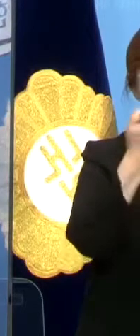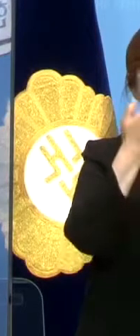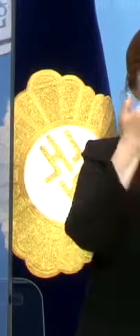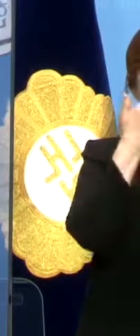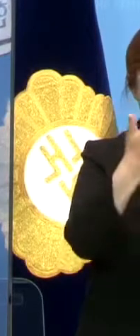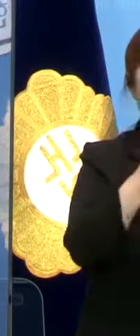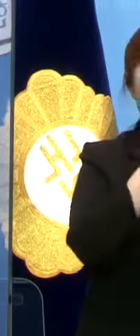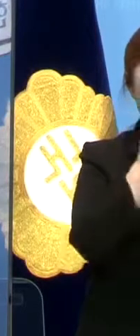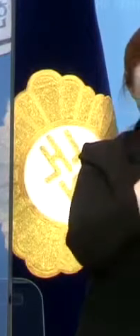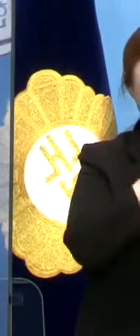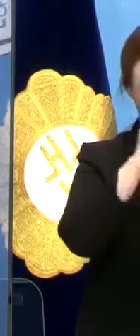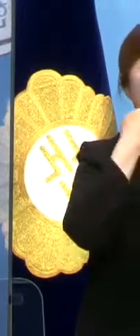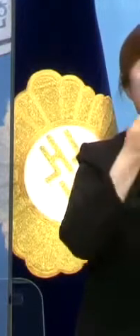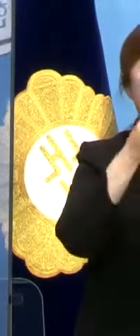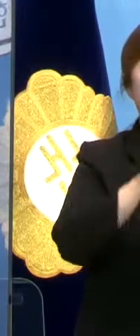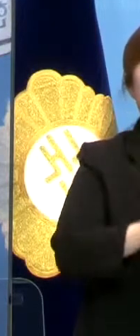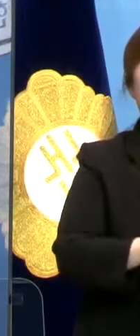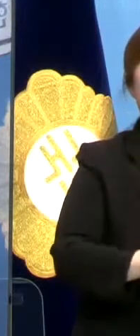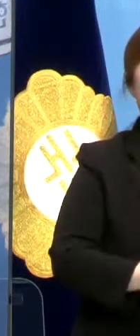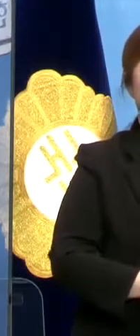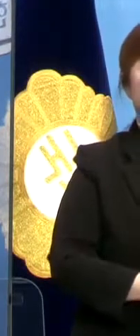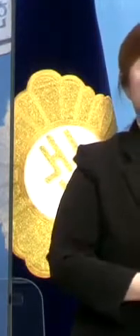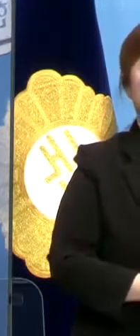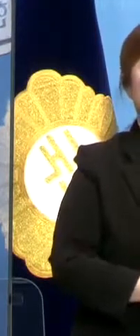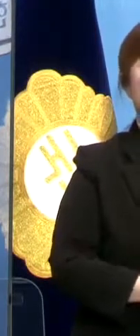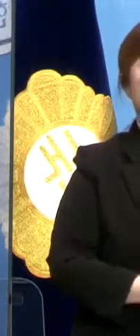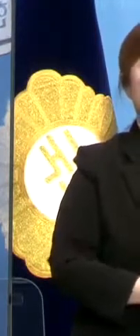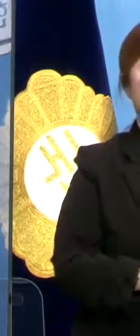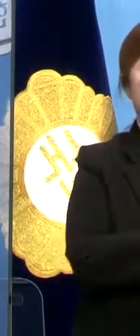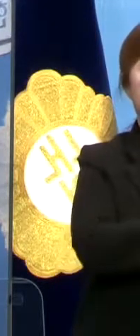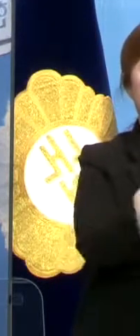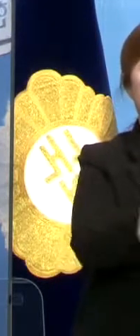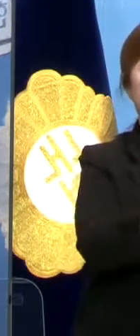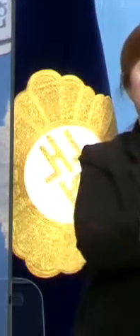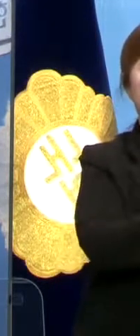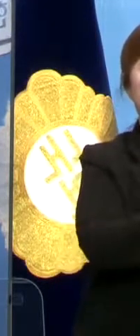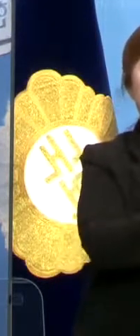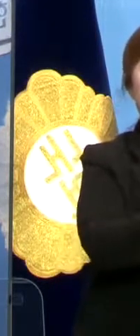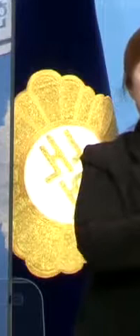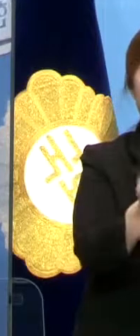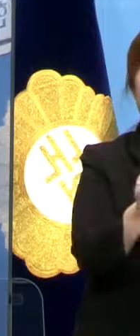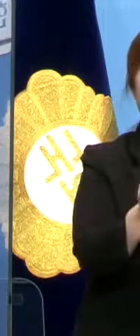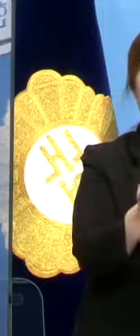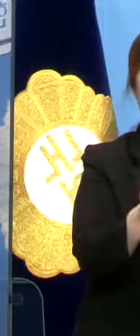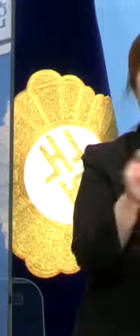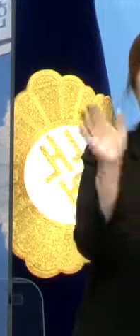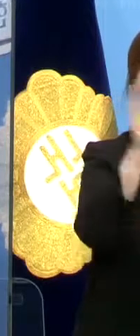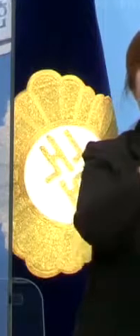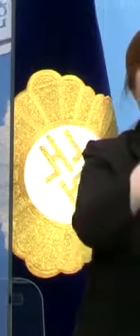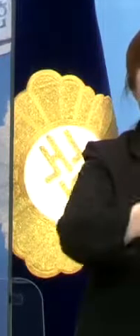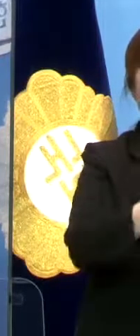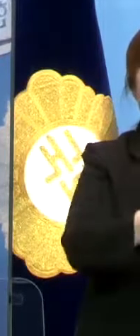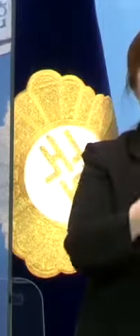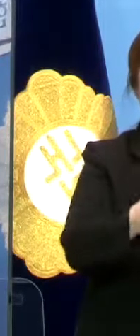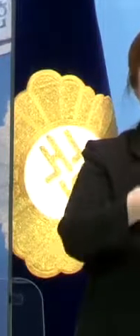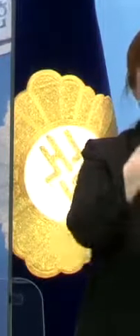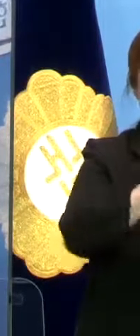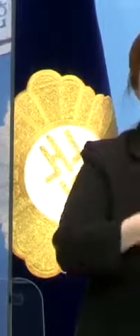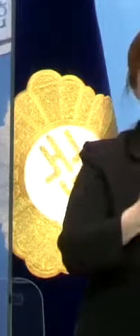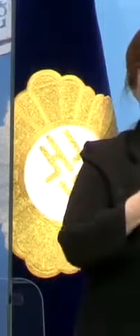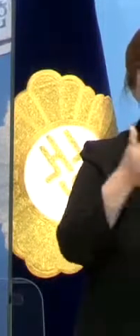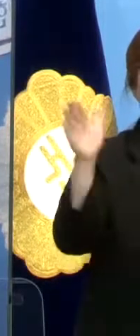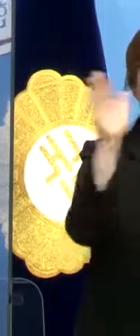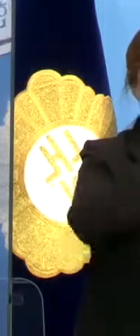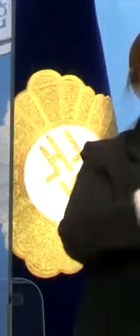하지만 쿠팡이 일용직 사원을 1년 반 넘게 야간 근무에 만 투입하는 것을